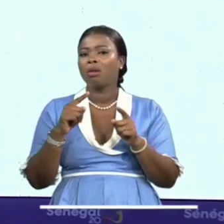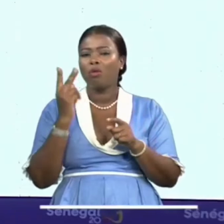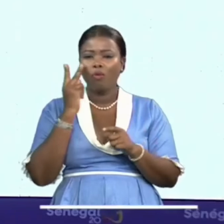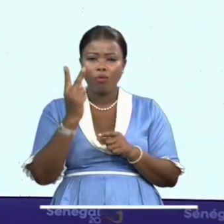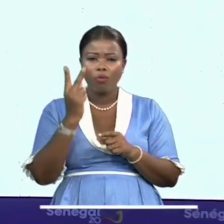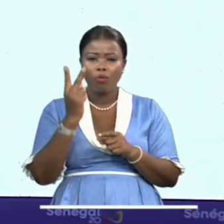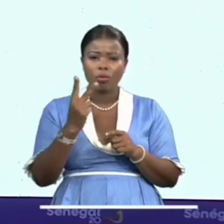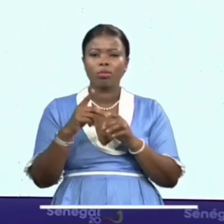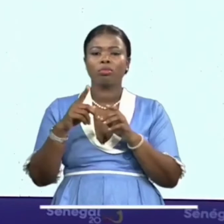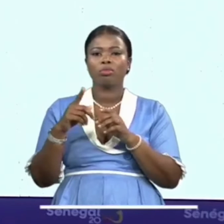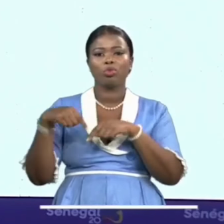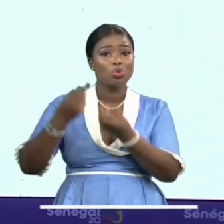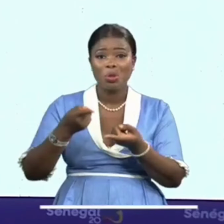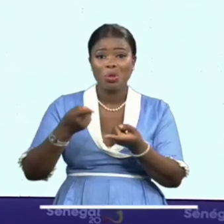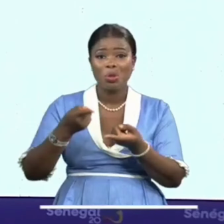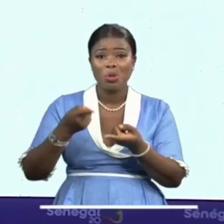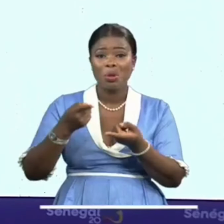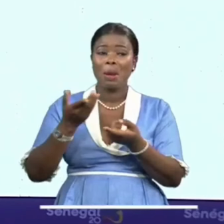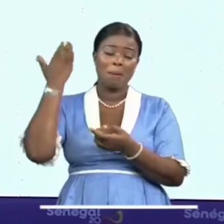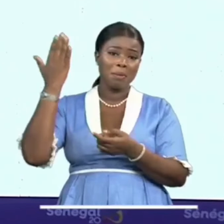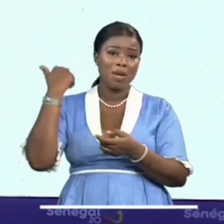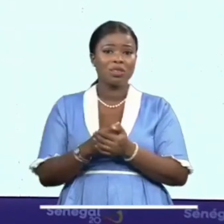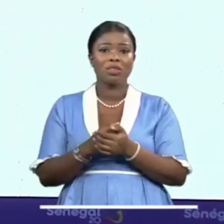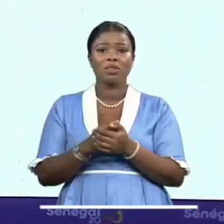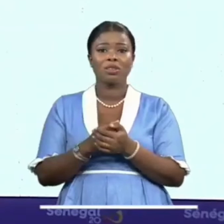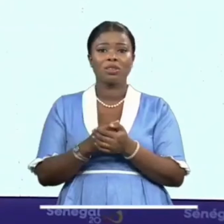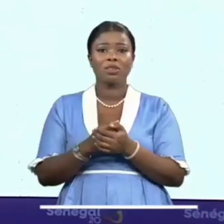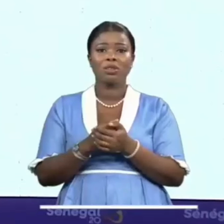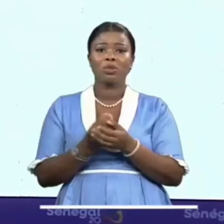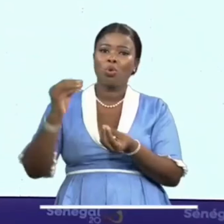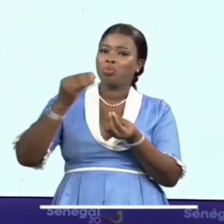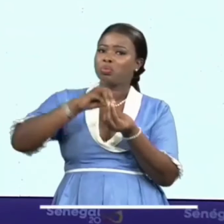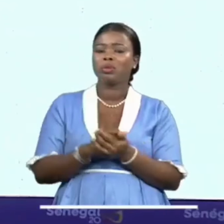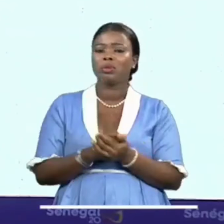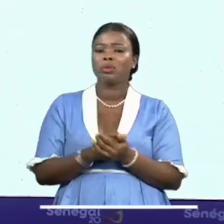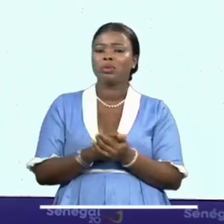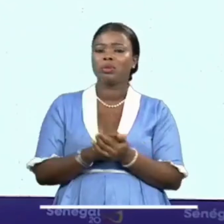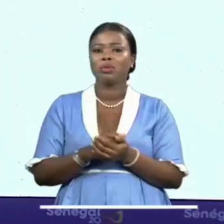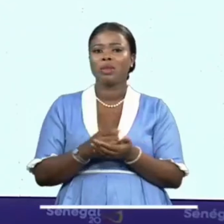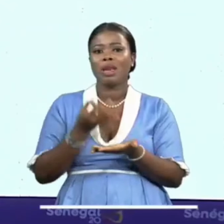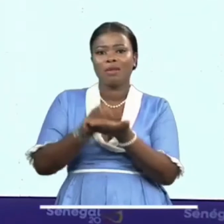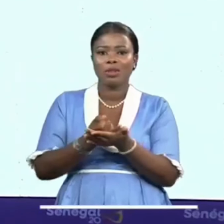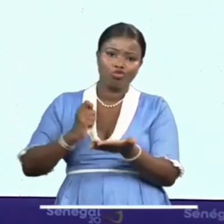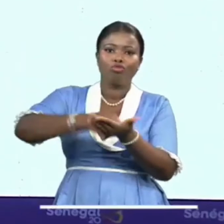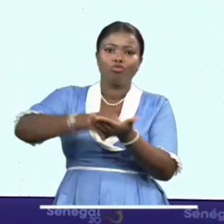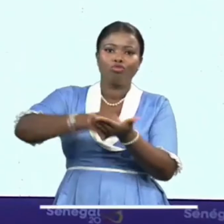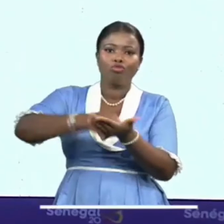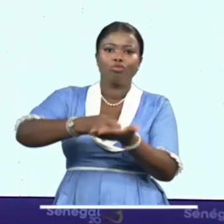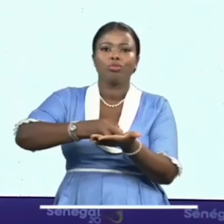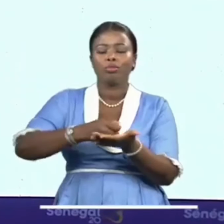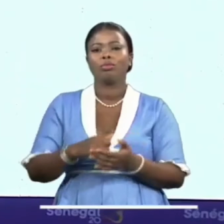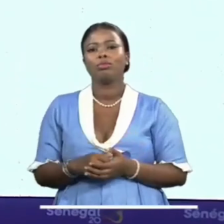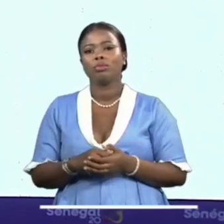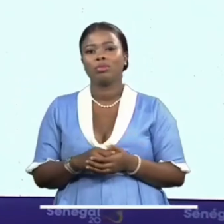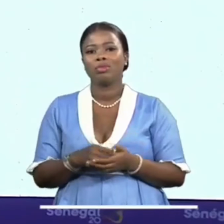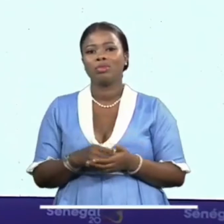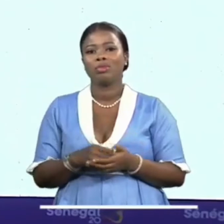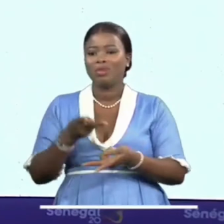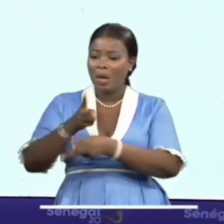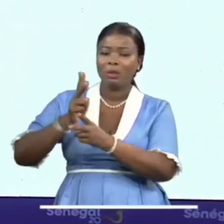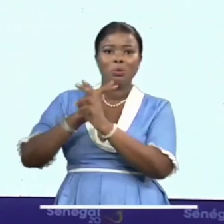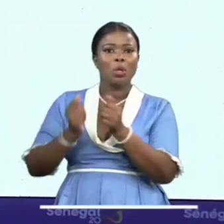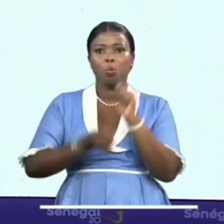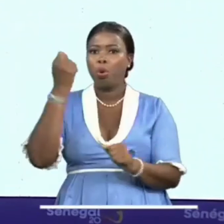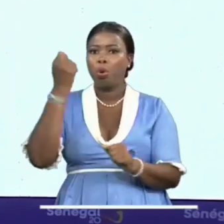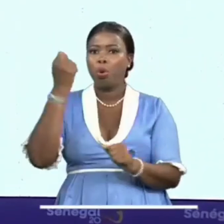passé mais le tendon d'achit était qu'on augmenté systématiquement l'investissement et ça a créé un niveau d'endettement qui à terme